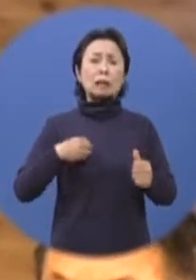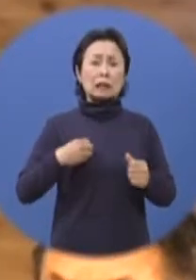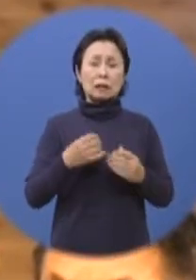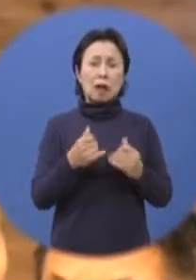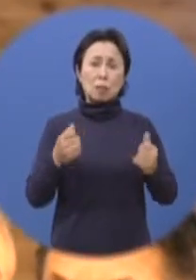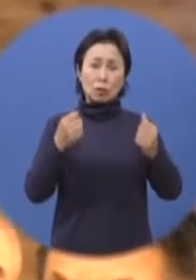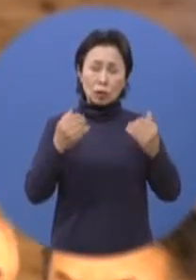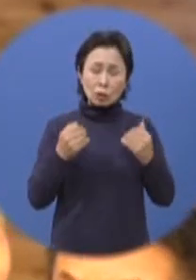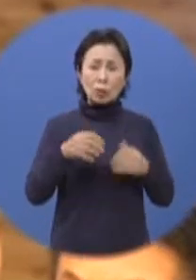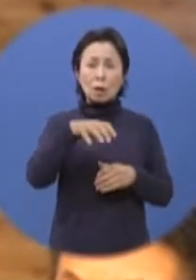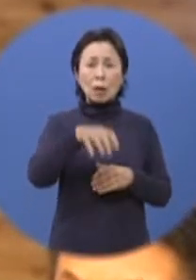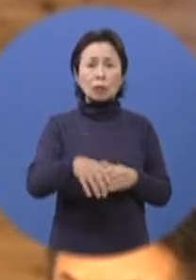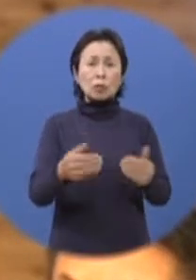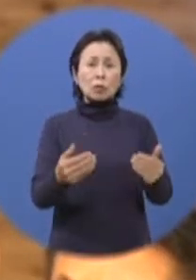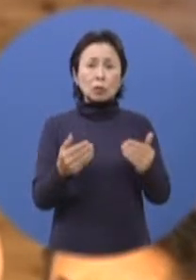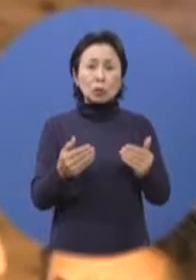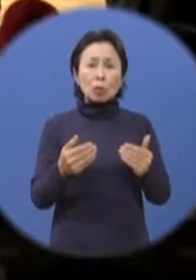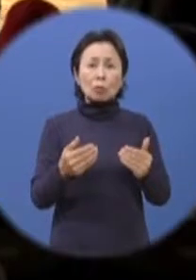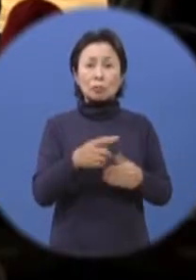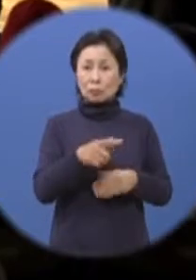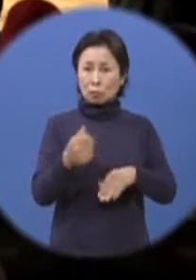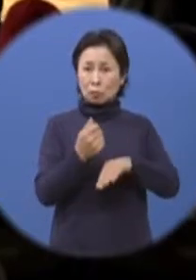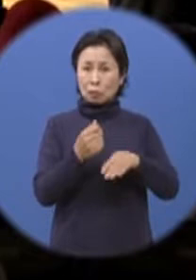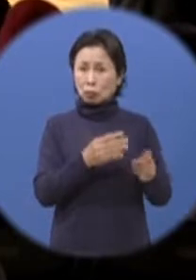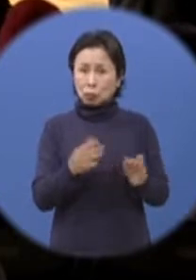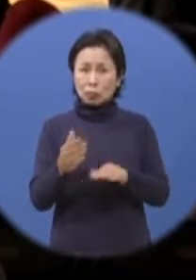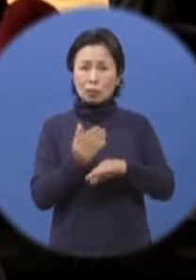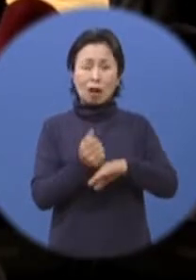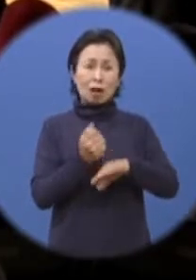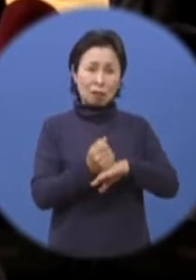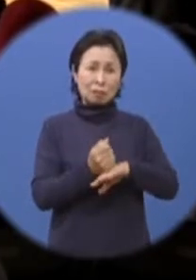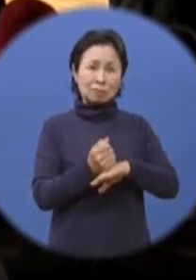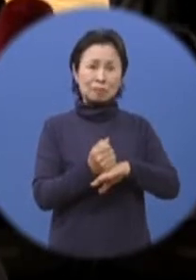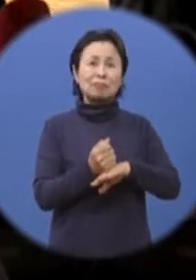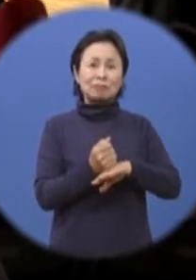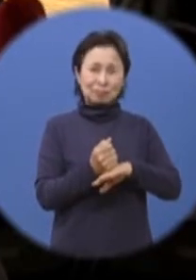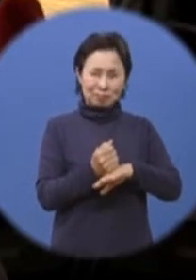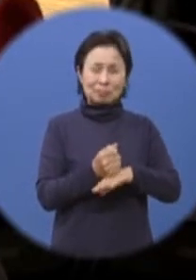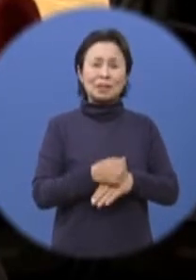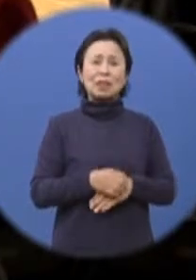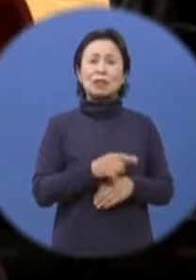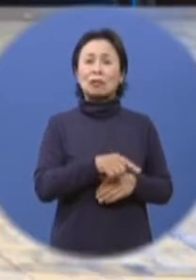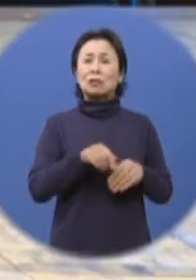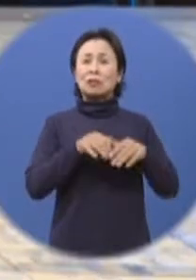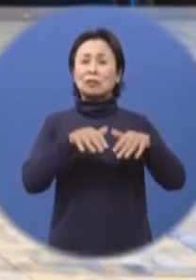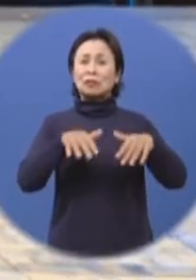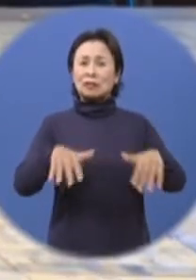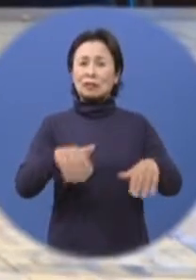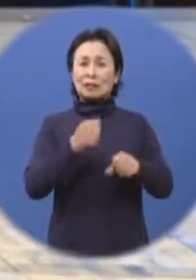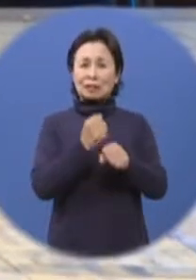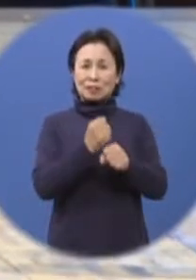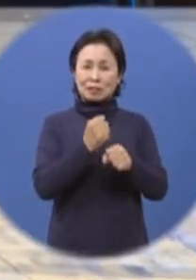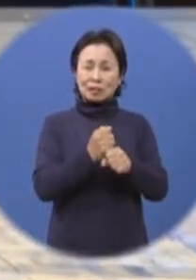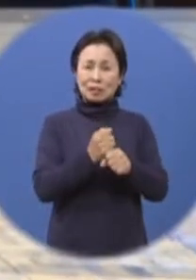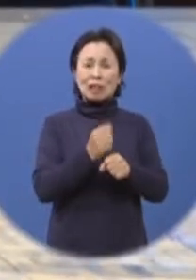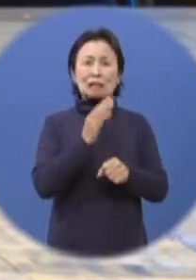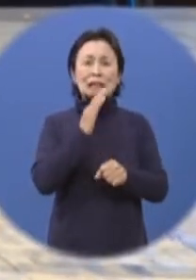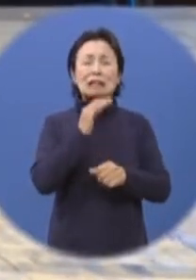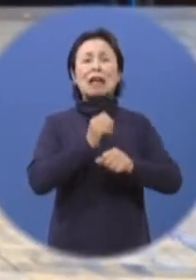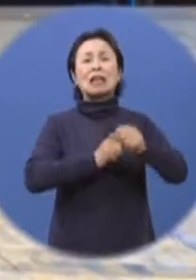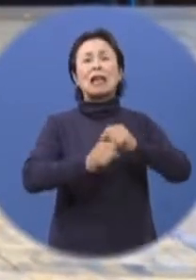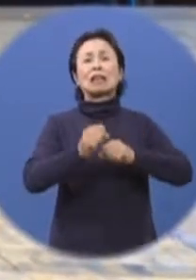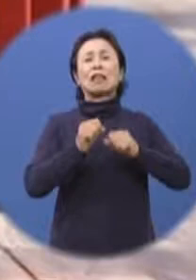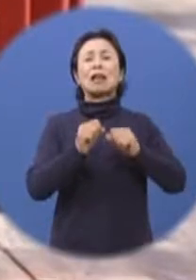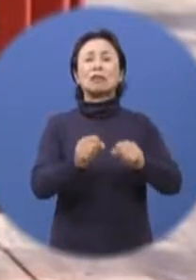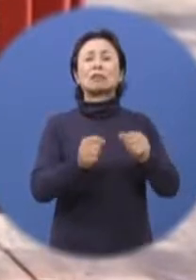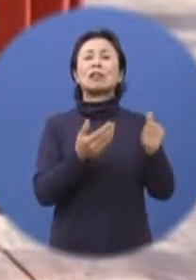た絵なんですよであのそういう方々をご紹介9されてそれかゲイゲイ実に運用されている